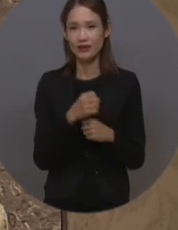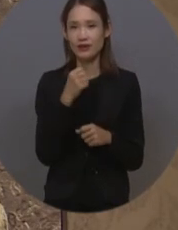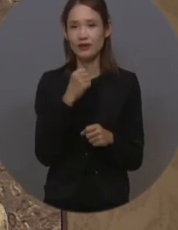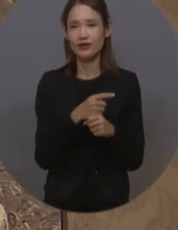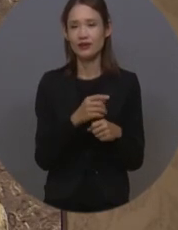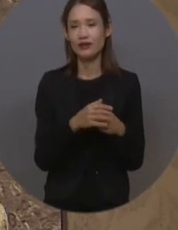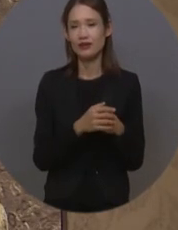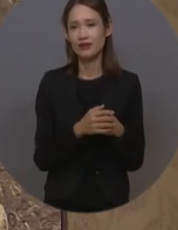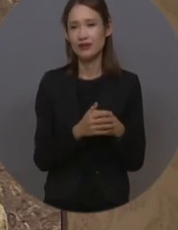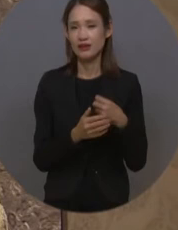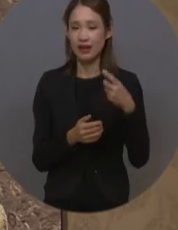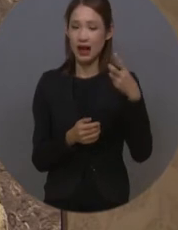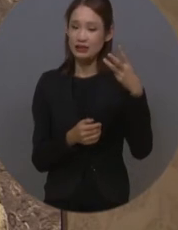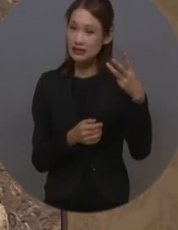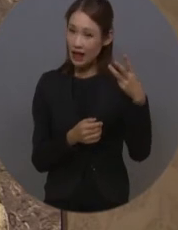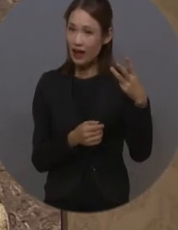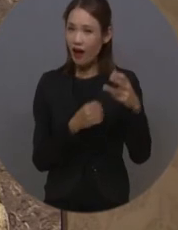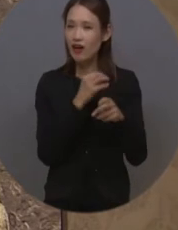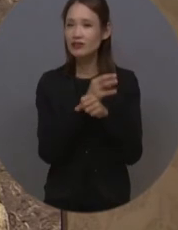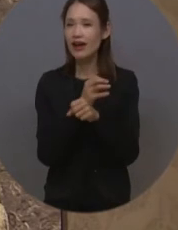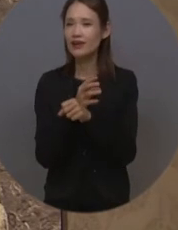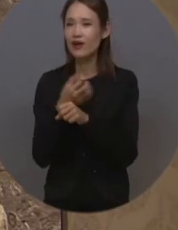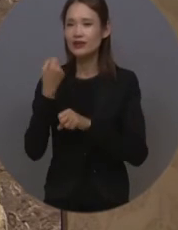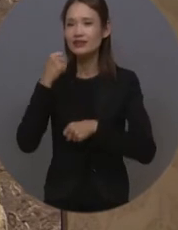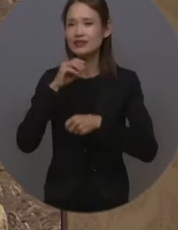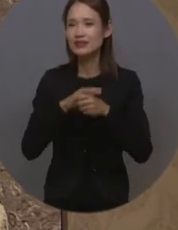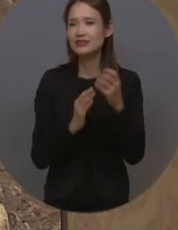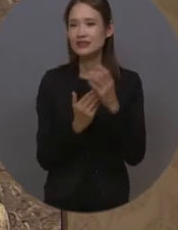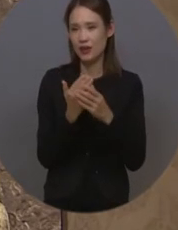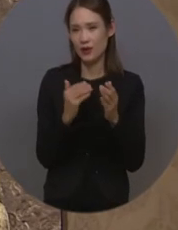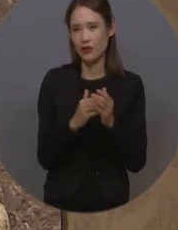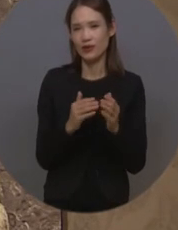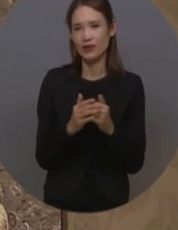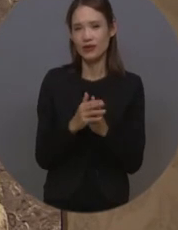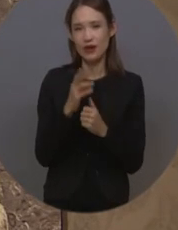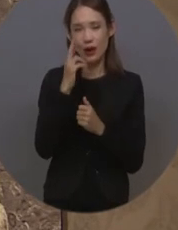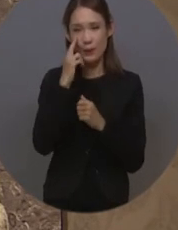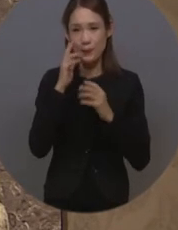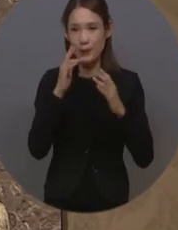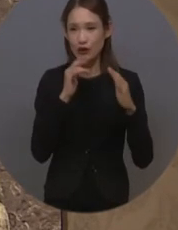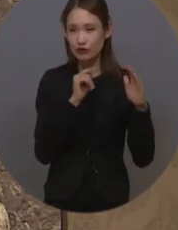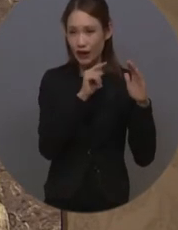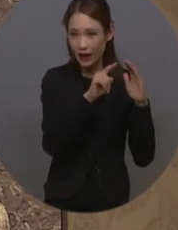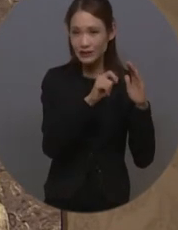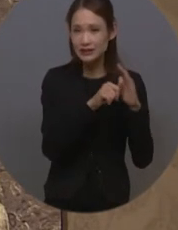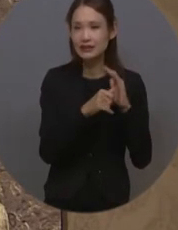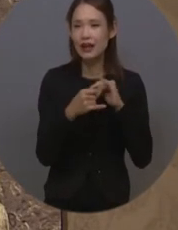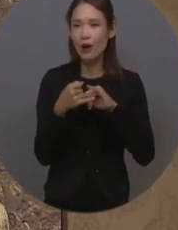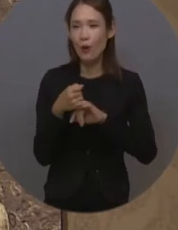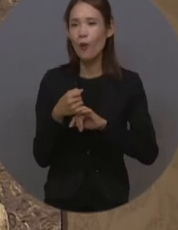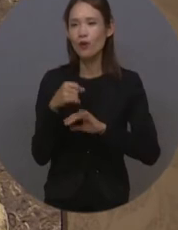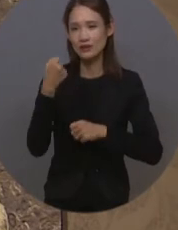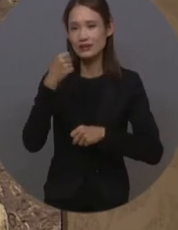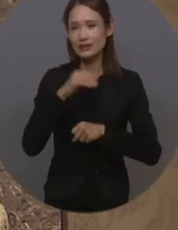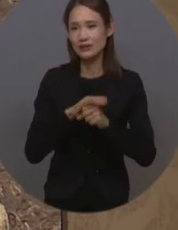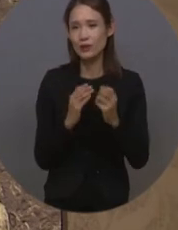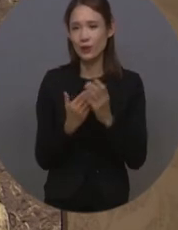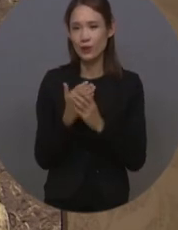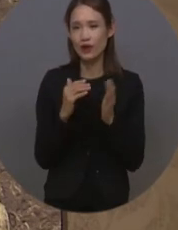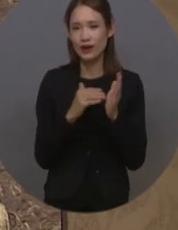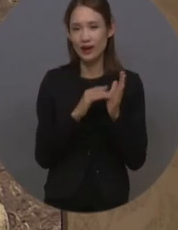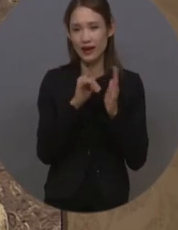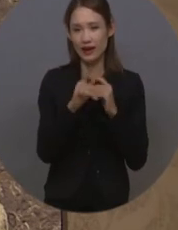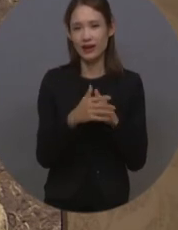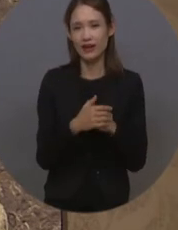한 세 켤레를 사 신으셨거든요. 아. 근데 이제 미국 가실 때 이런 데 꼭 그걸 신고 가세요. 그래서 예. 제가 이제